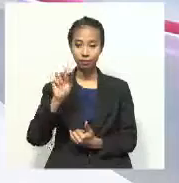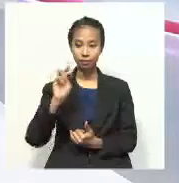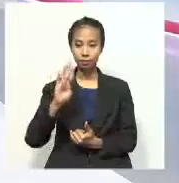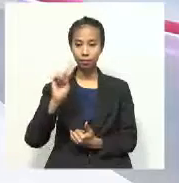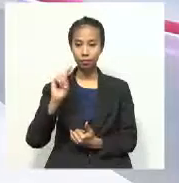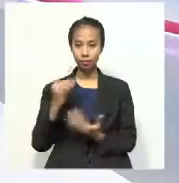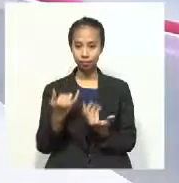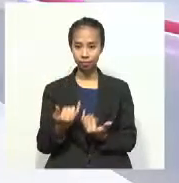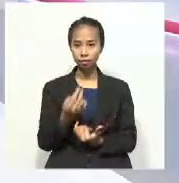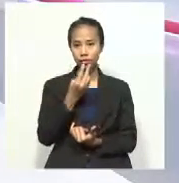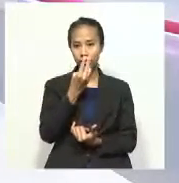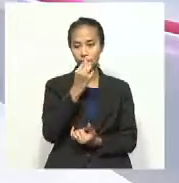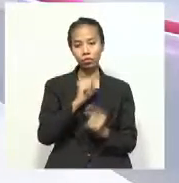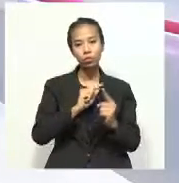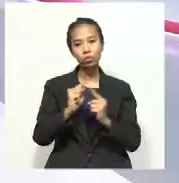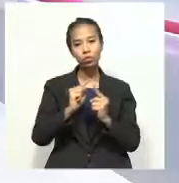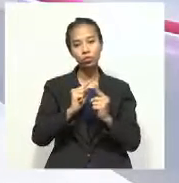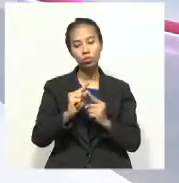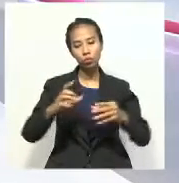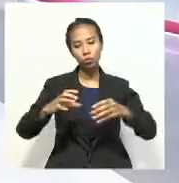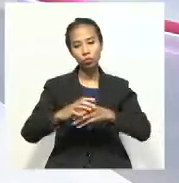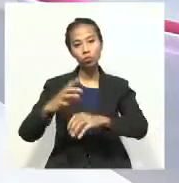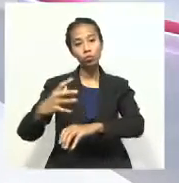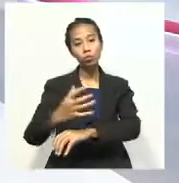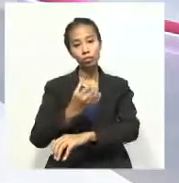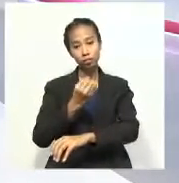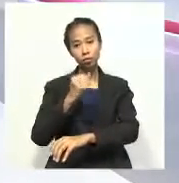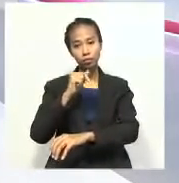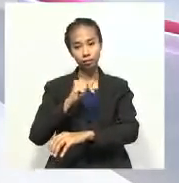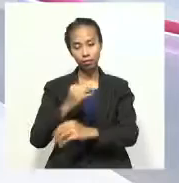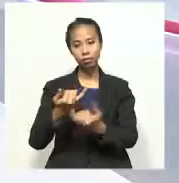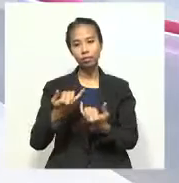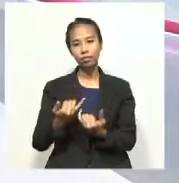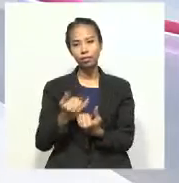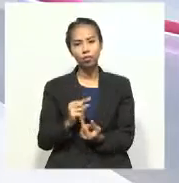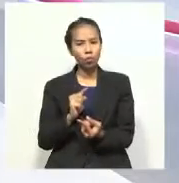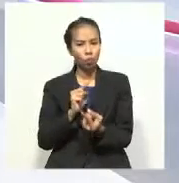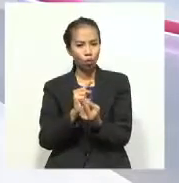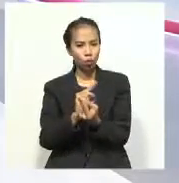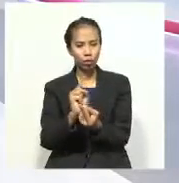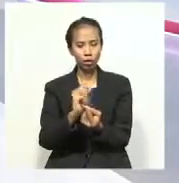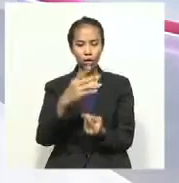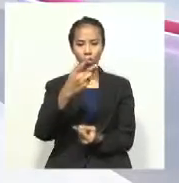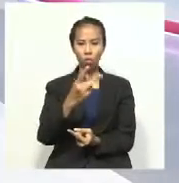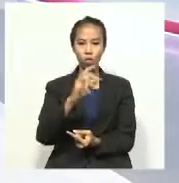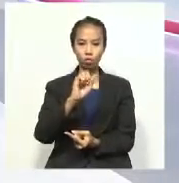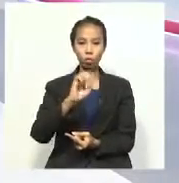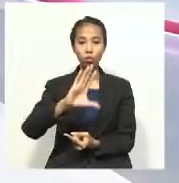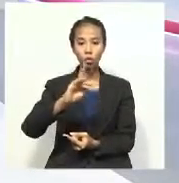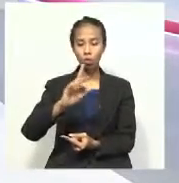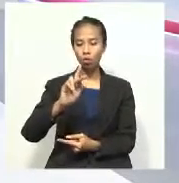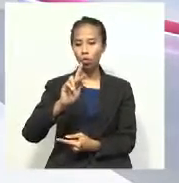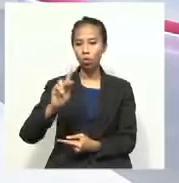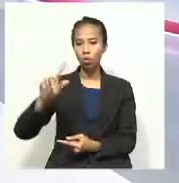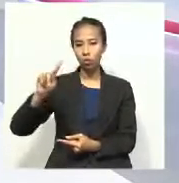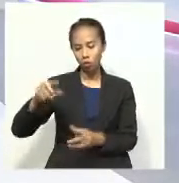ในช่วงนี้มาติดตามในเรื่องของการพูดคุยกับพรรคการเมืองของรัฐบาลนะครับโดยก่อนการพบปะหารือระหว่างคสช.กกต.และพ